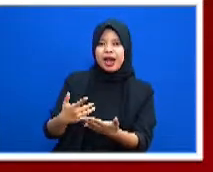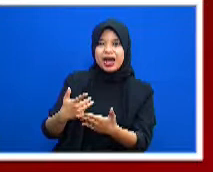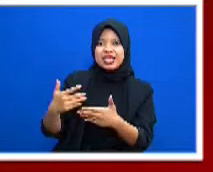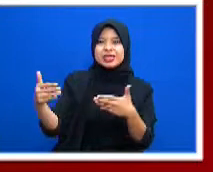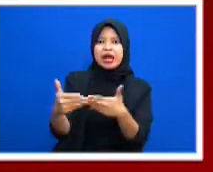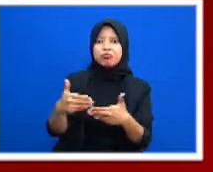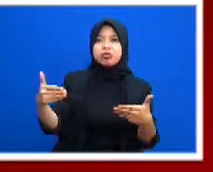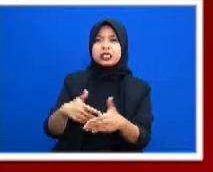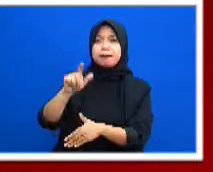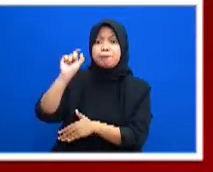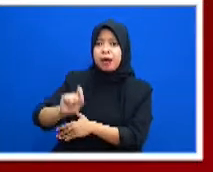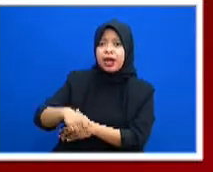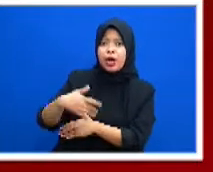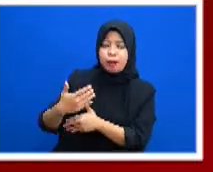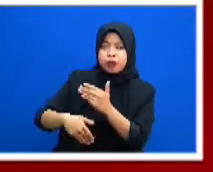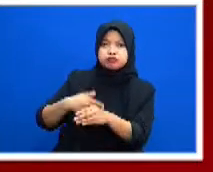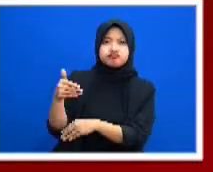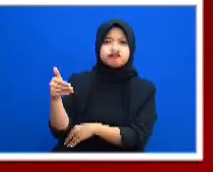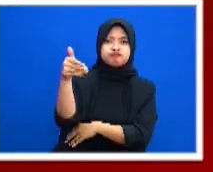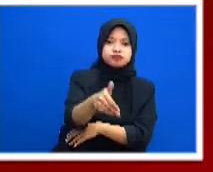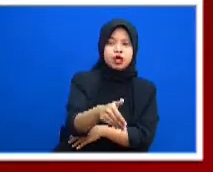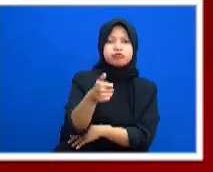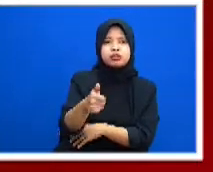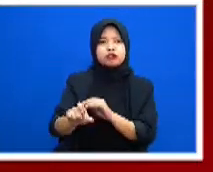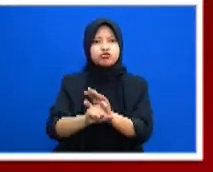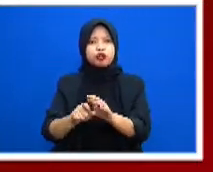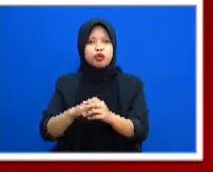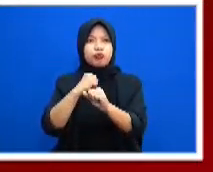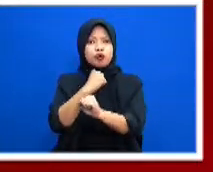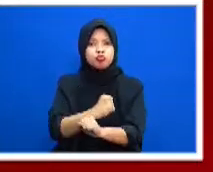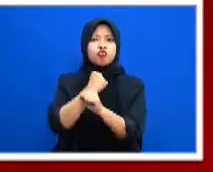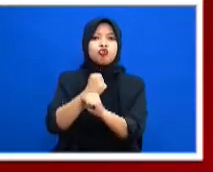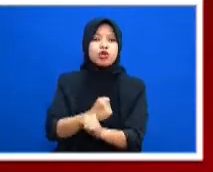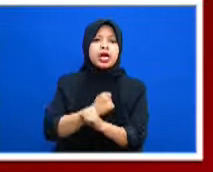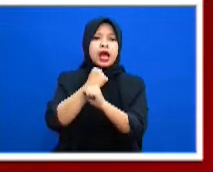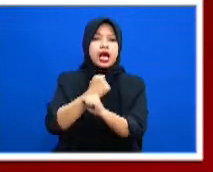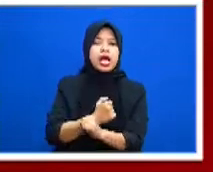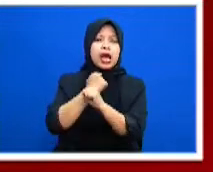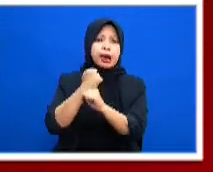transportasi alternatif, misalnya menggunakan kuda untuk mengangkut